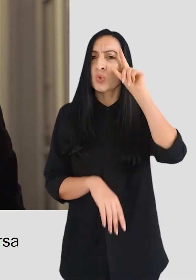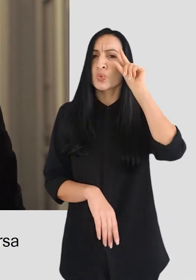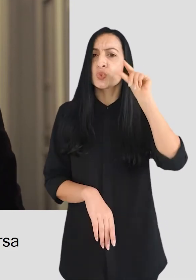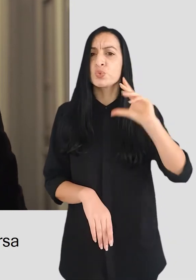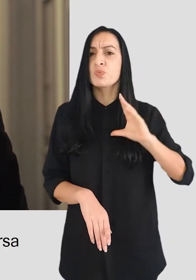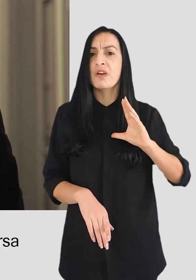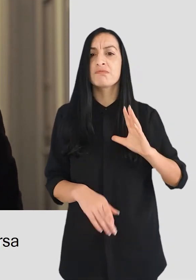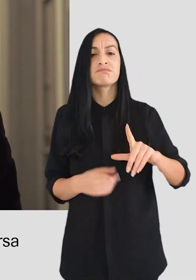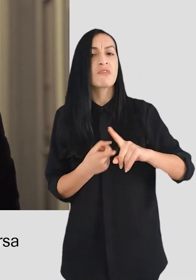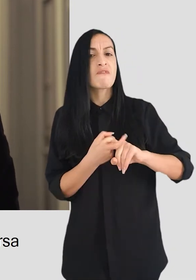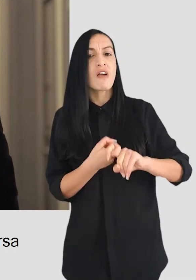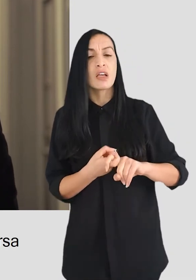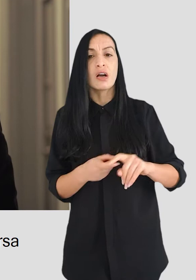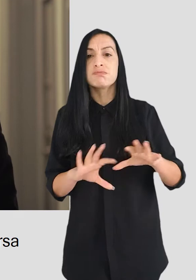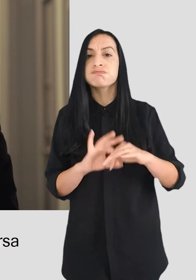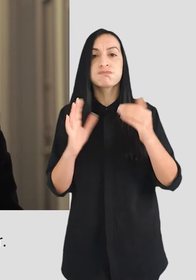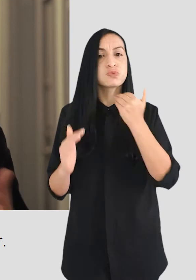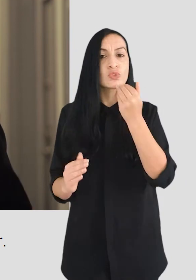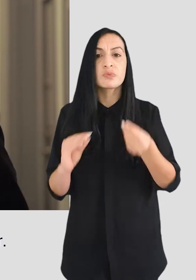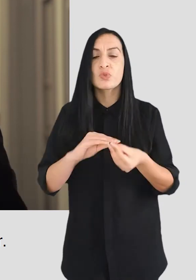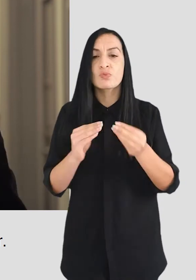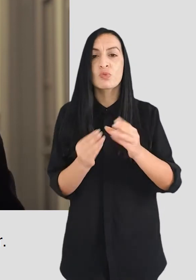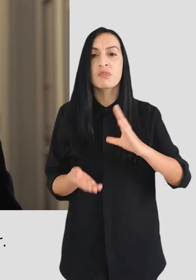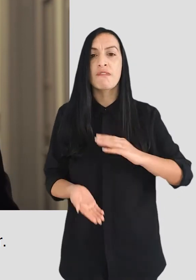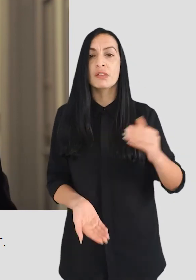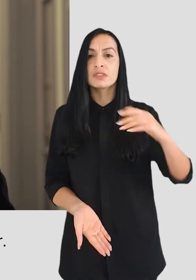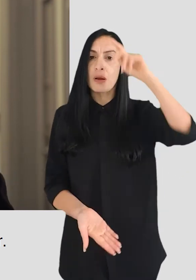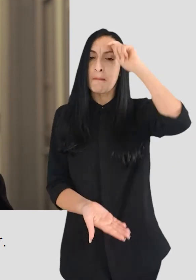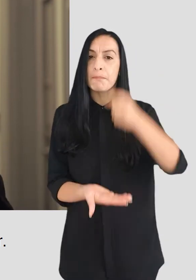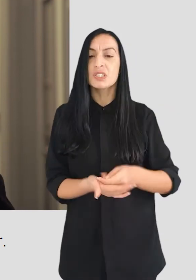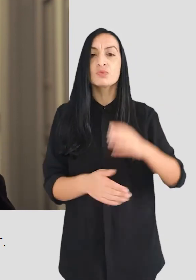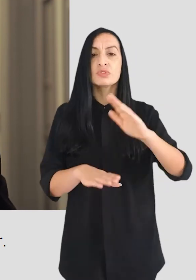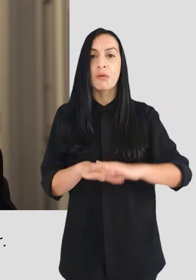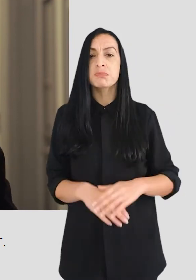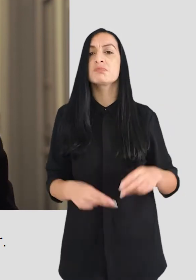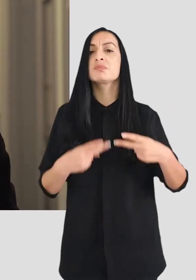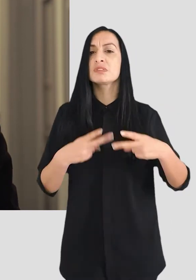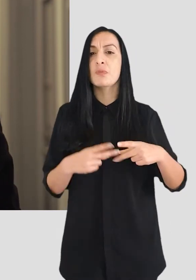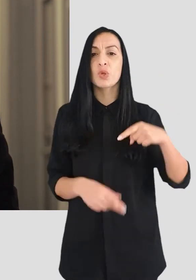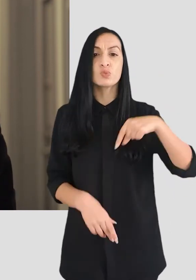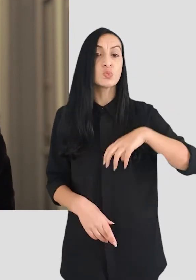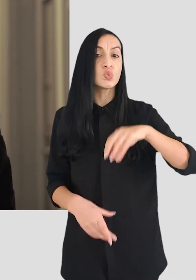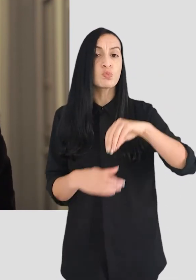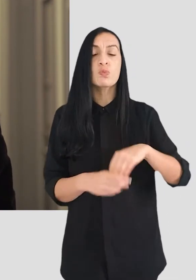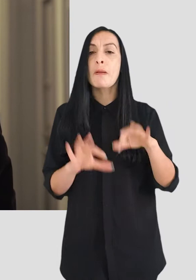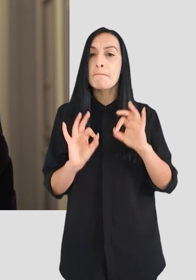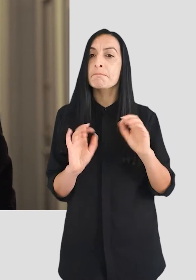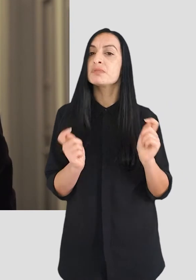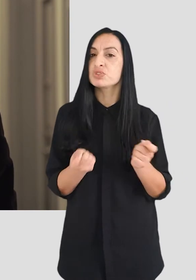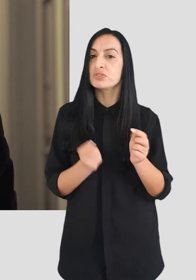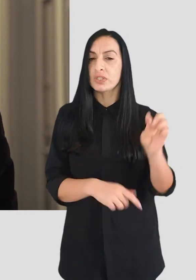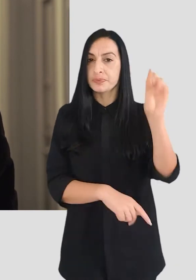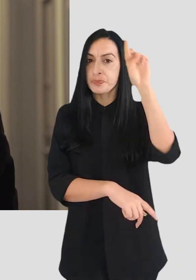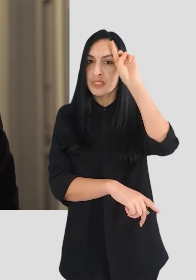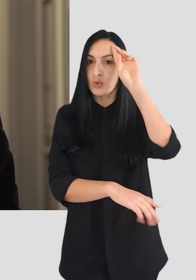varsa, bir istismar şüphesi varsa veya çözemediği bir problem varsa buraya başvurabiliyor. Biz ona birim diyoruz. O birimin içerisinde de